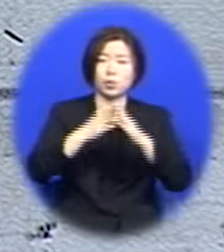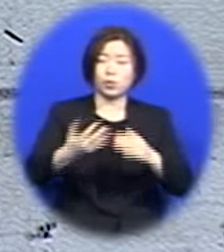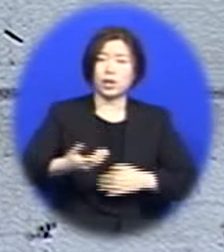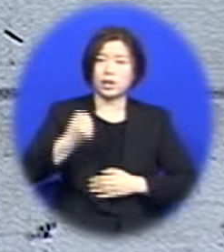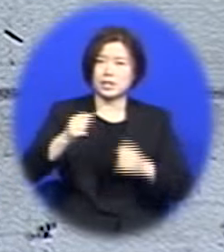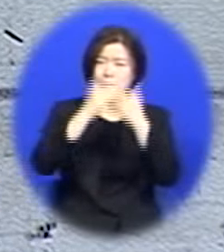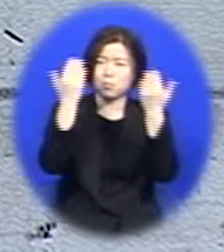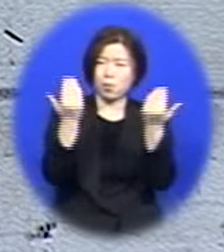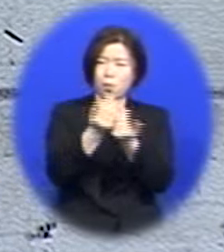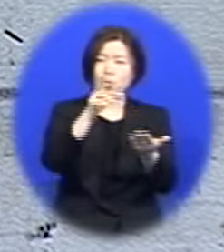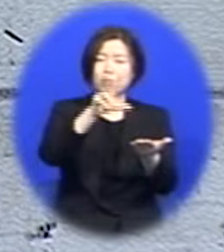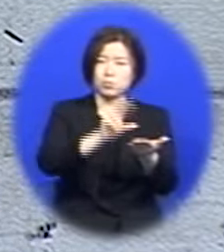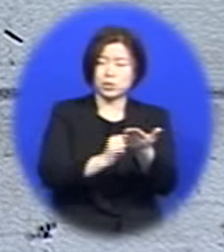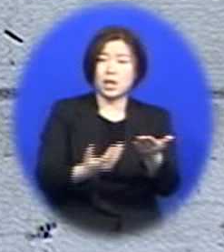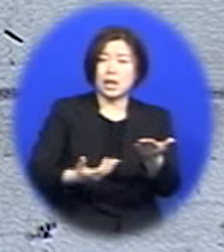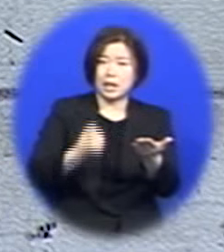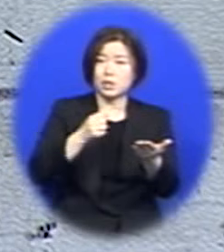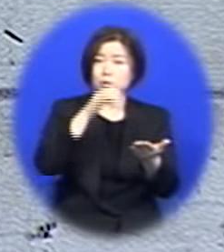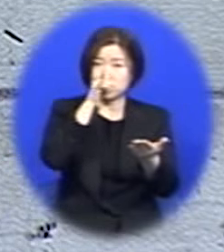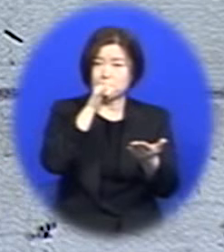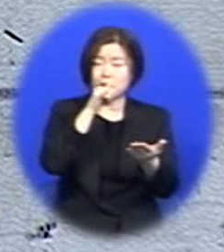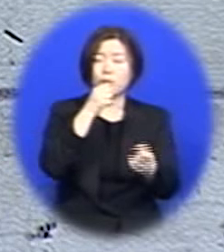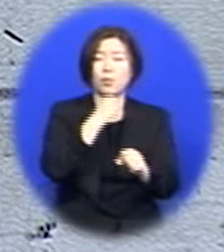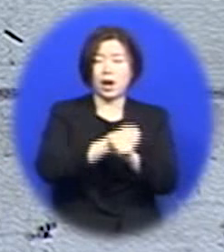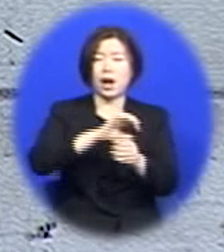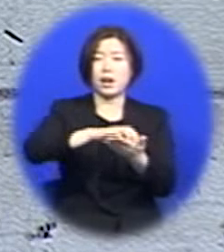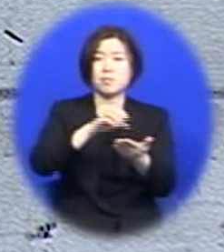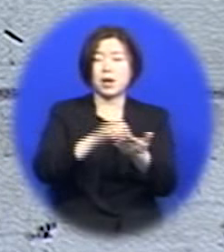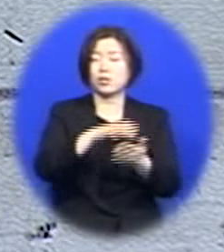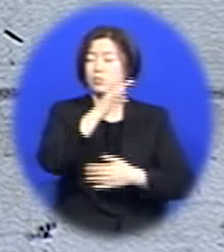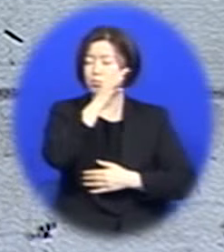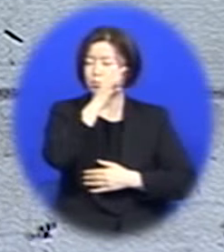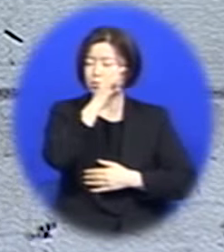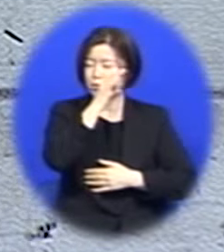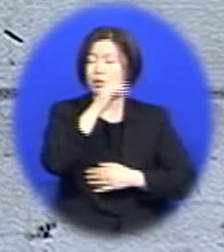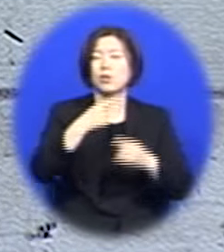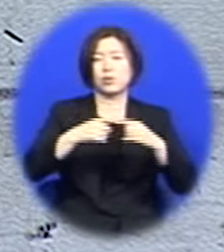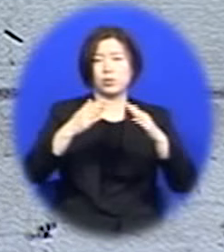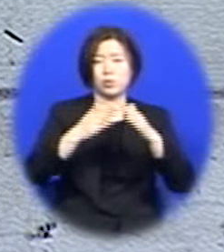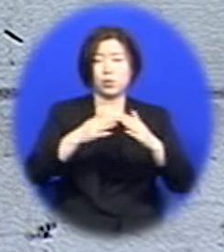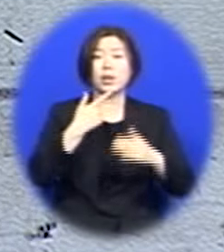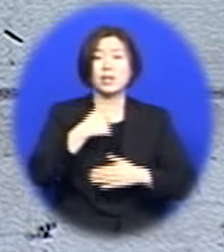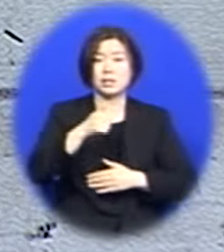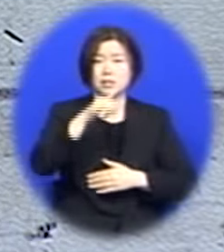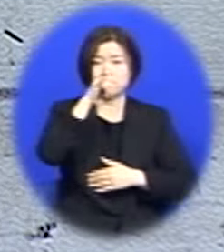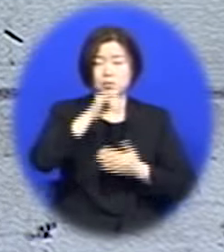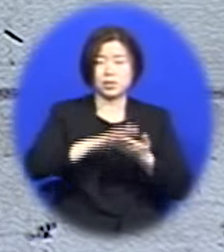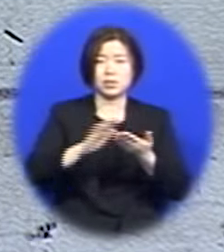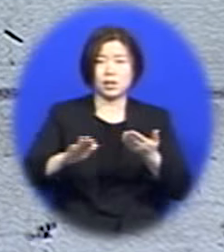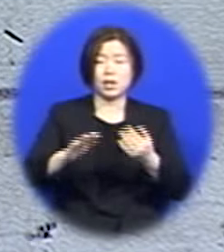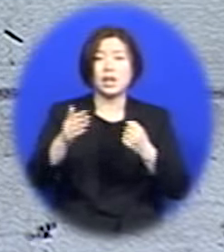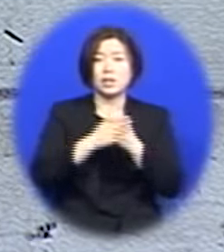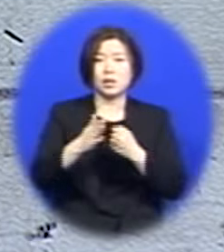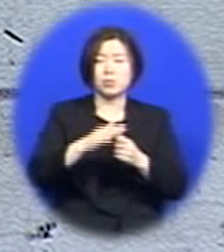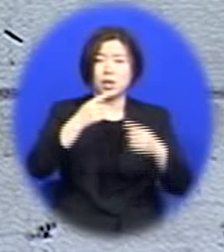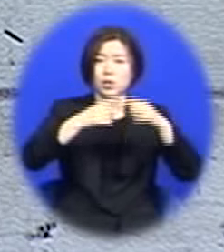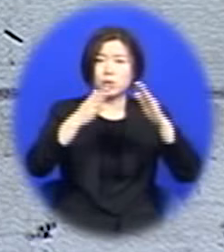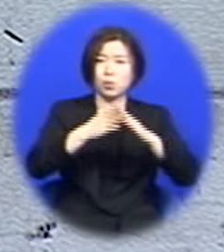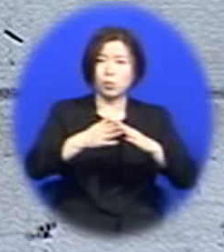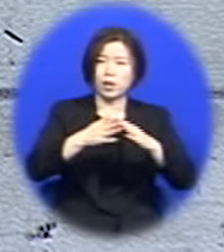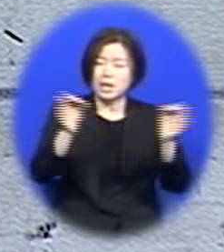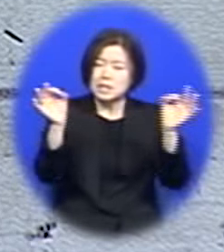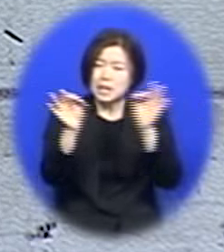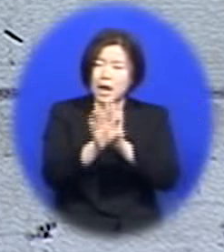문제를 다 가지고 있었다고 할 만큼 참 부끄러웠던 교회입니다. 그래서 교회 존폐 위기에